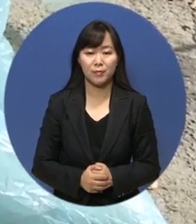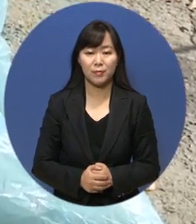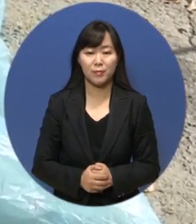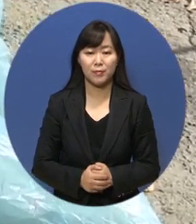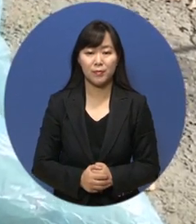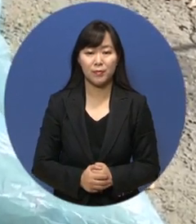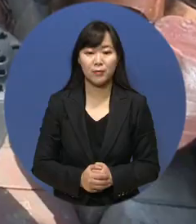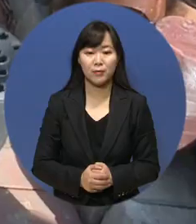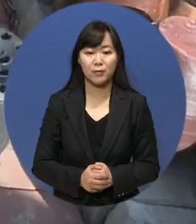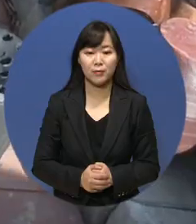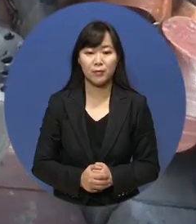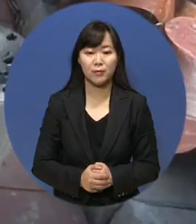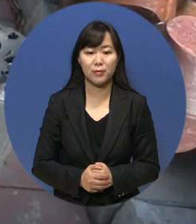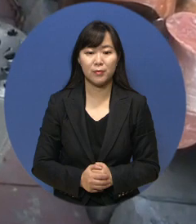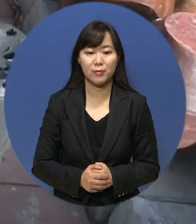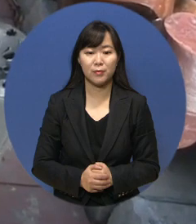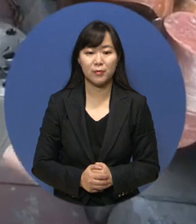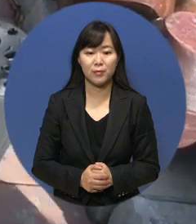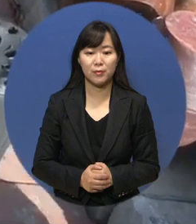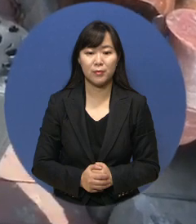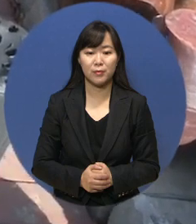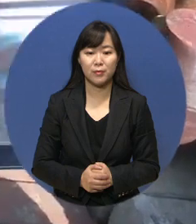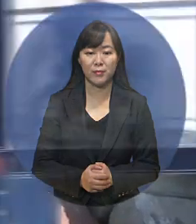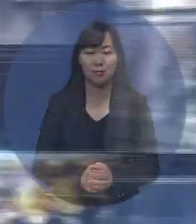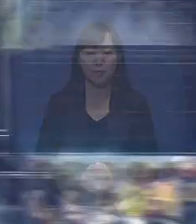복지 tv 뉴스 이윤 입니다